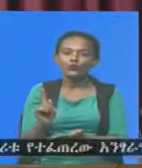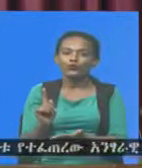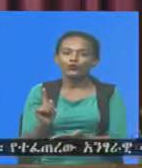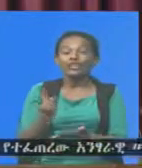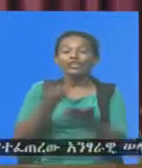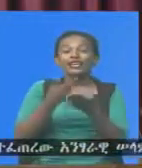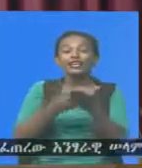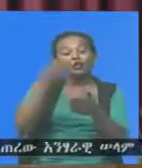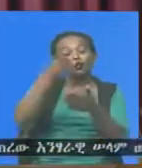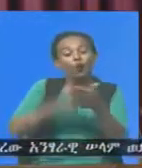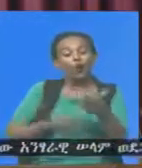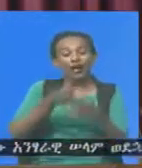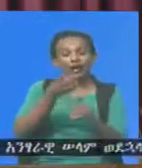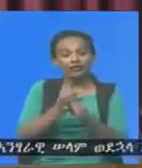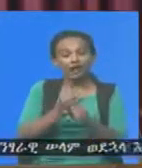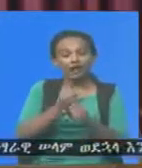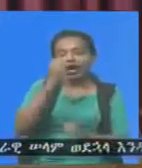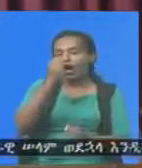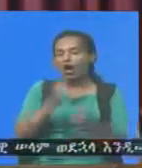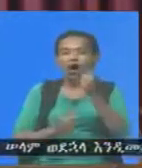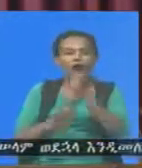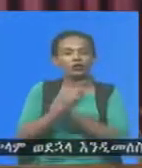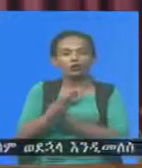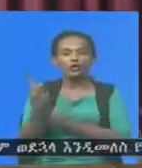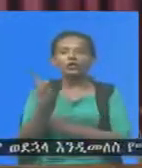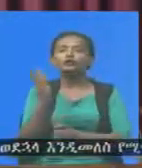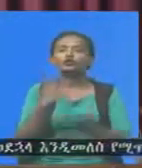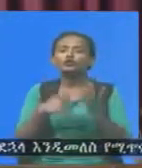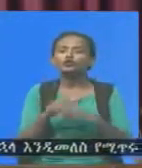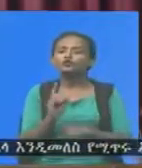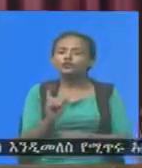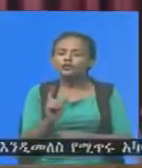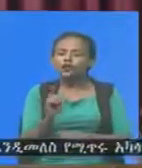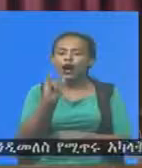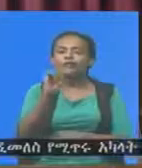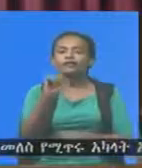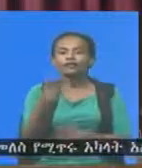ይሄን ዋጋ ይዘን አንወዳደርም ምንድነው ችግሩ ሲባል አንደኛው አይቲ ነው